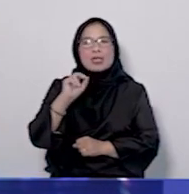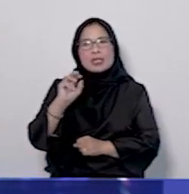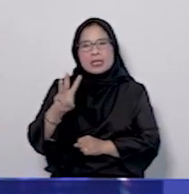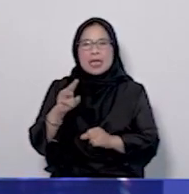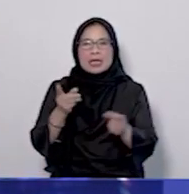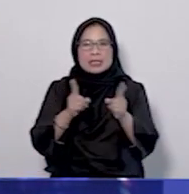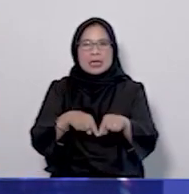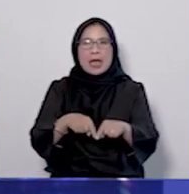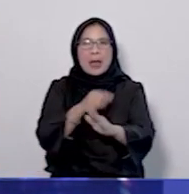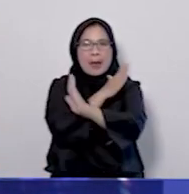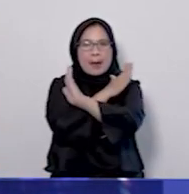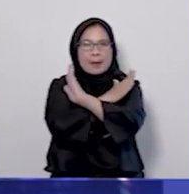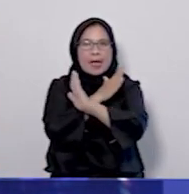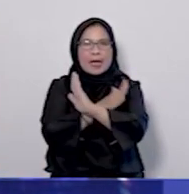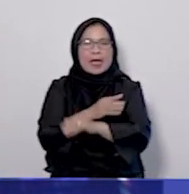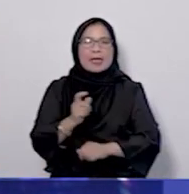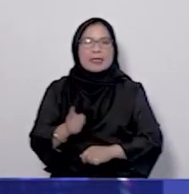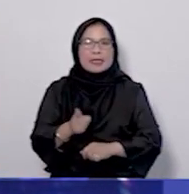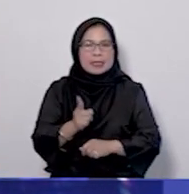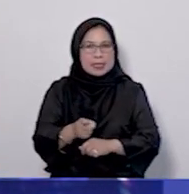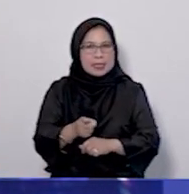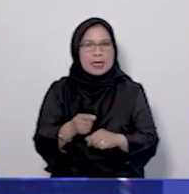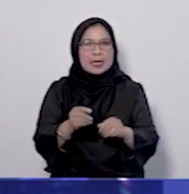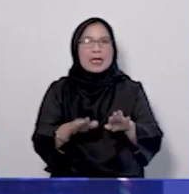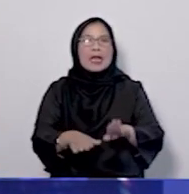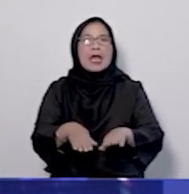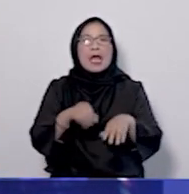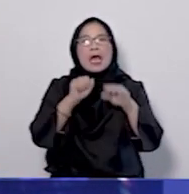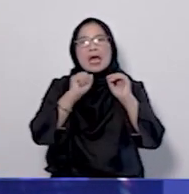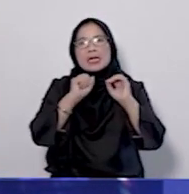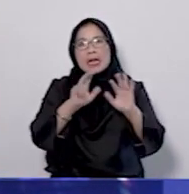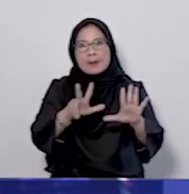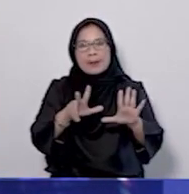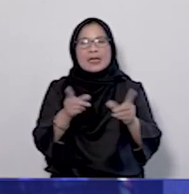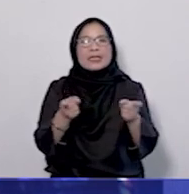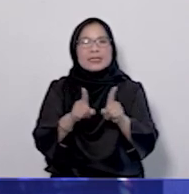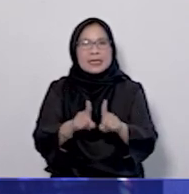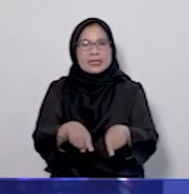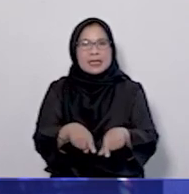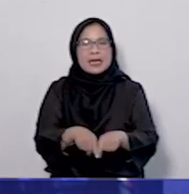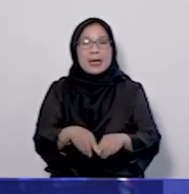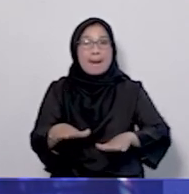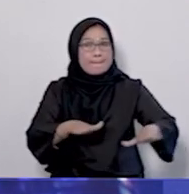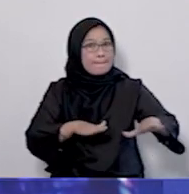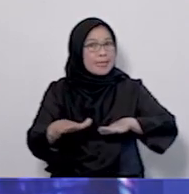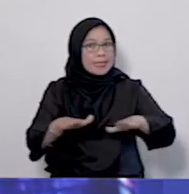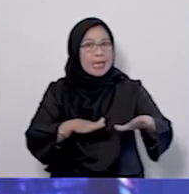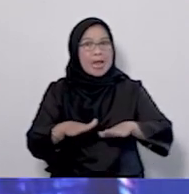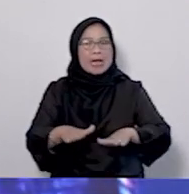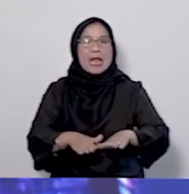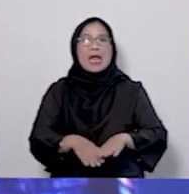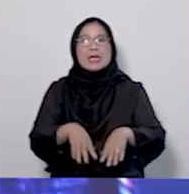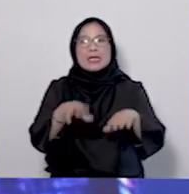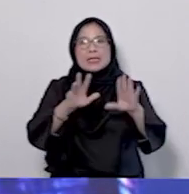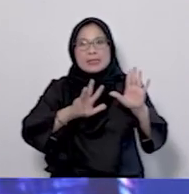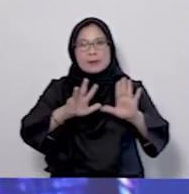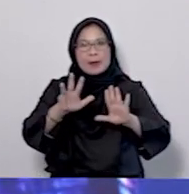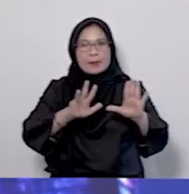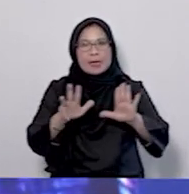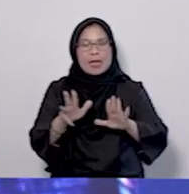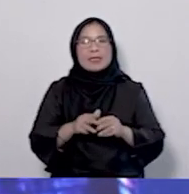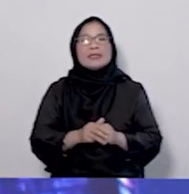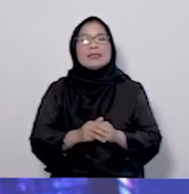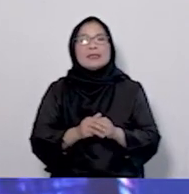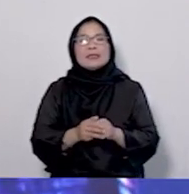pelanggaran tindak pidana ringan sebanyak 8 kejadian bencana sebanyak 19 kejadian